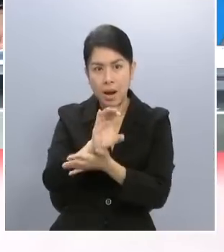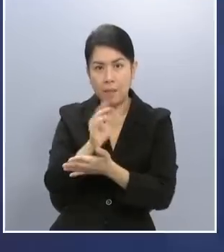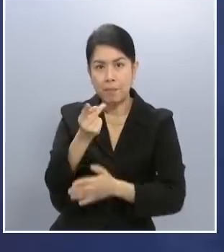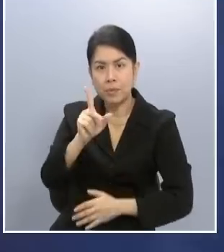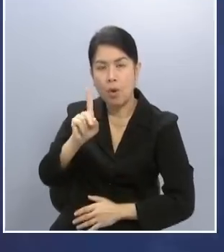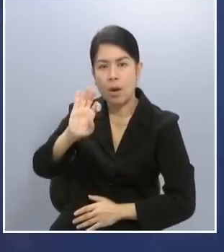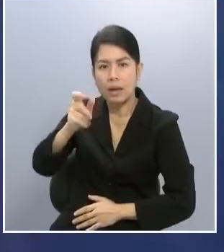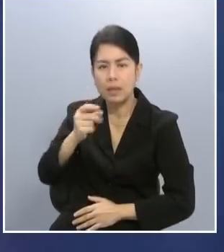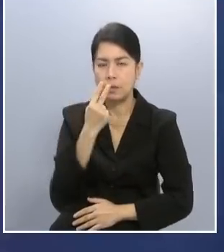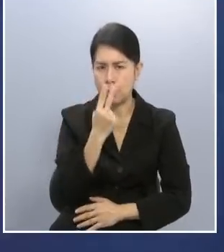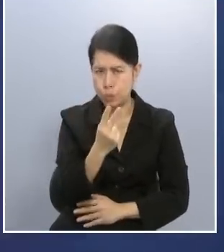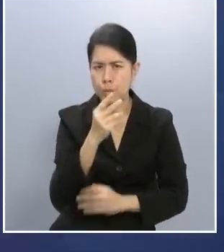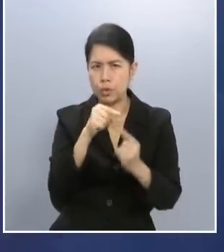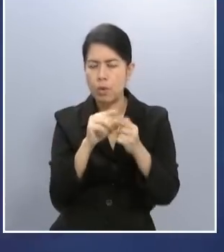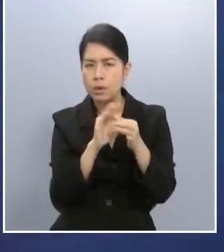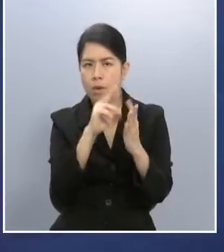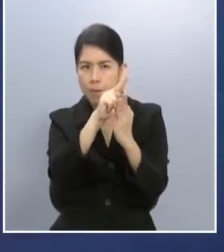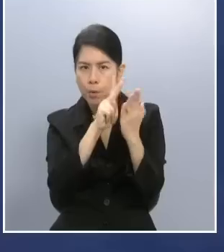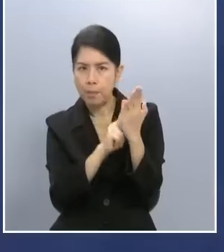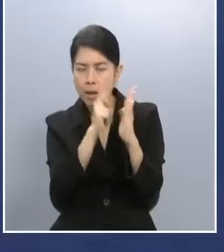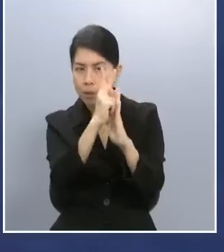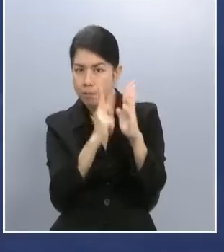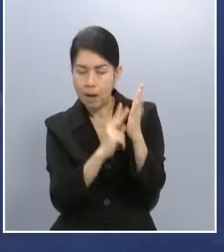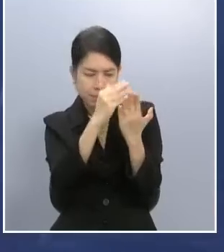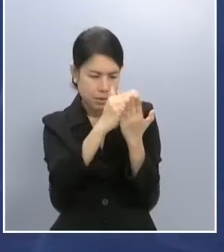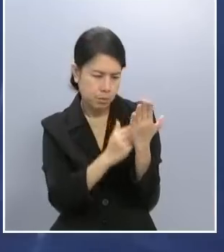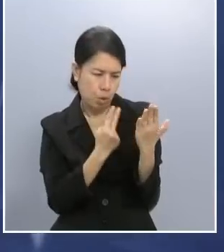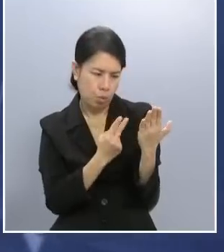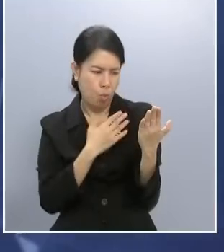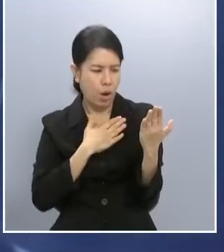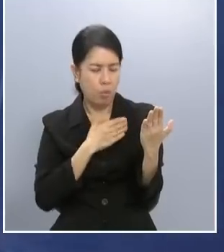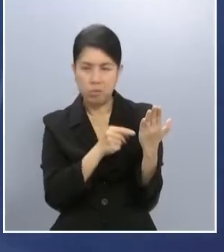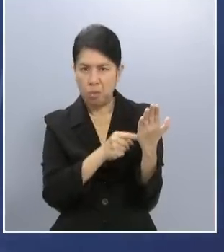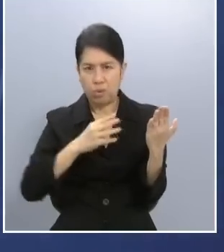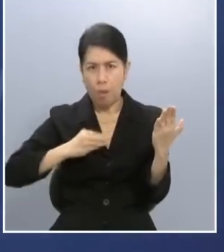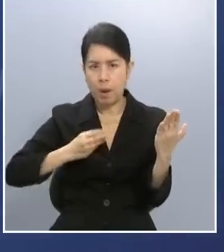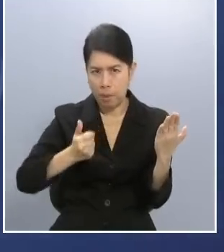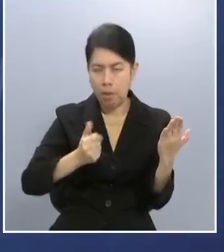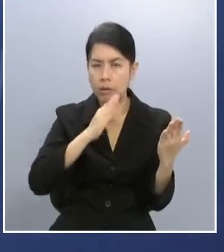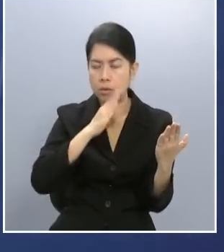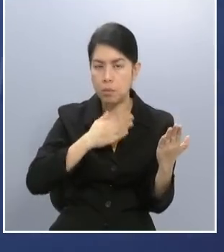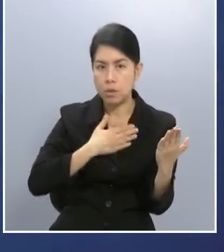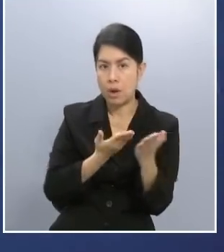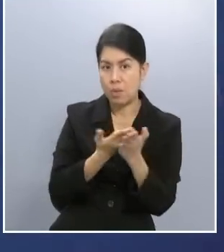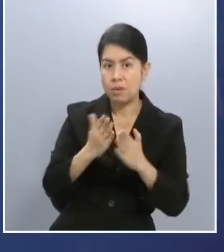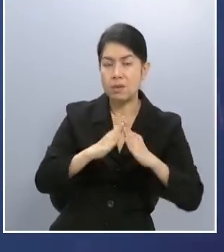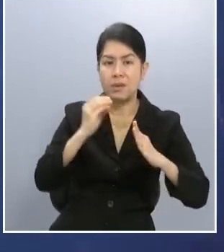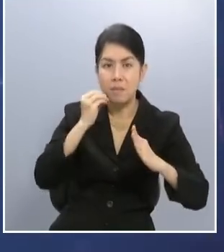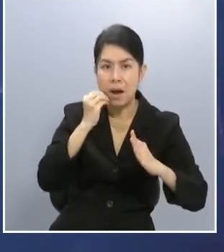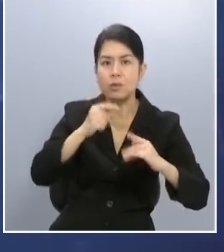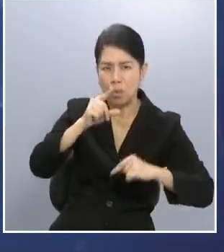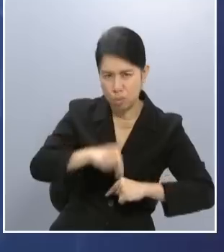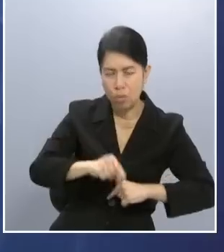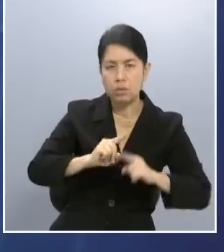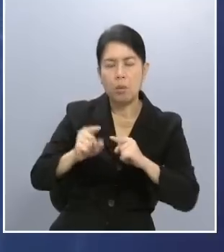คนที่ซื้อก็ต้องศึกษาว่าเออมีความเสี่ยงยังไงเป็นแบบไหนเราต้องรับพระซื้อถูกจริงแต่มันมีภาระความเสี่ยงแบบ